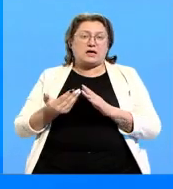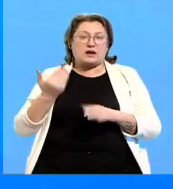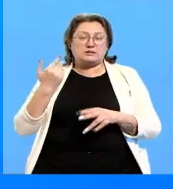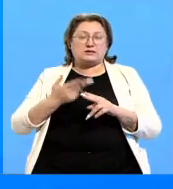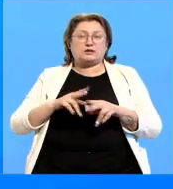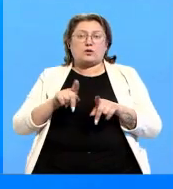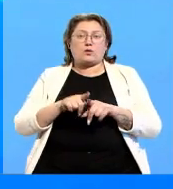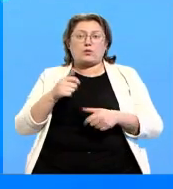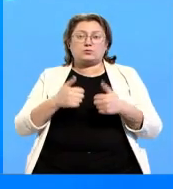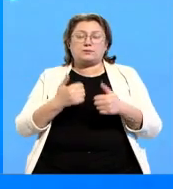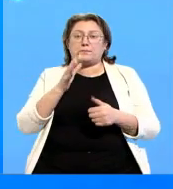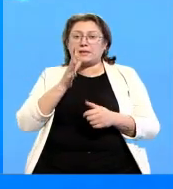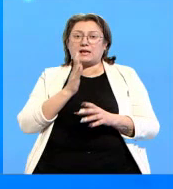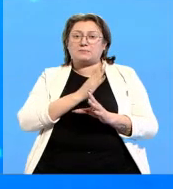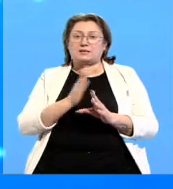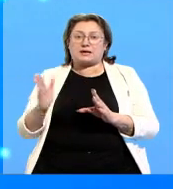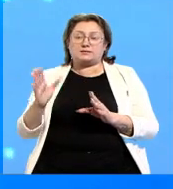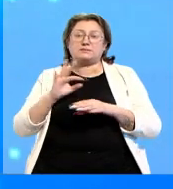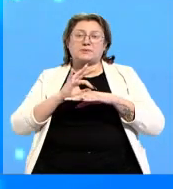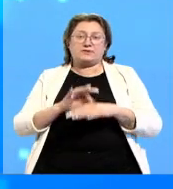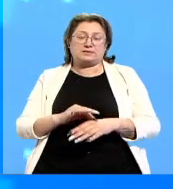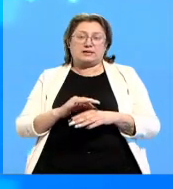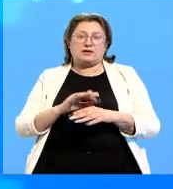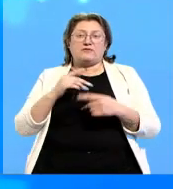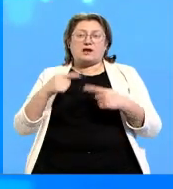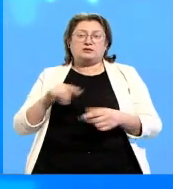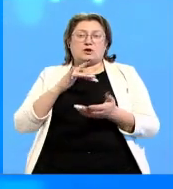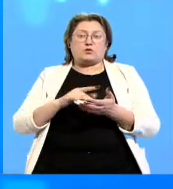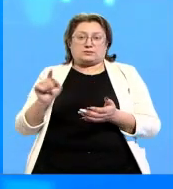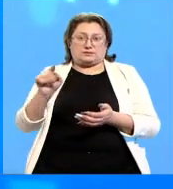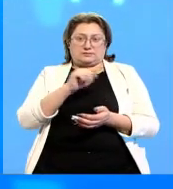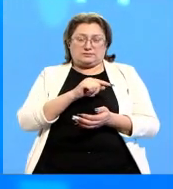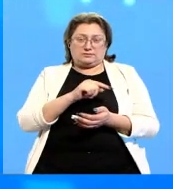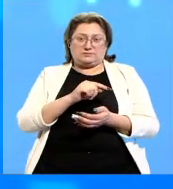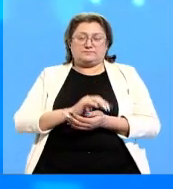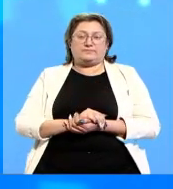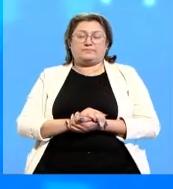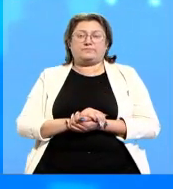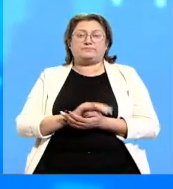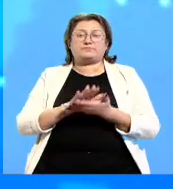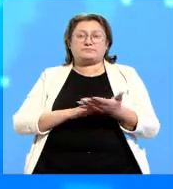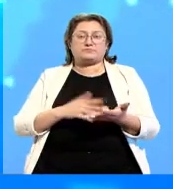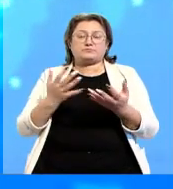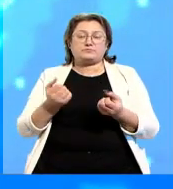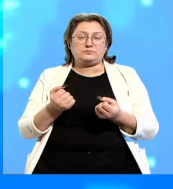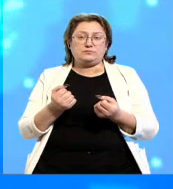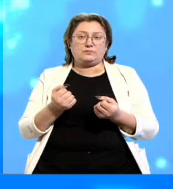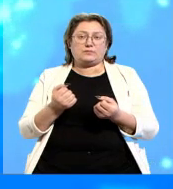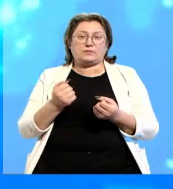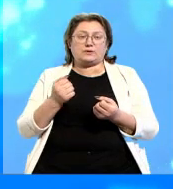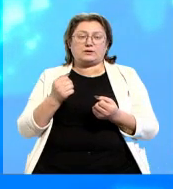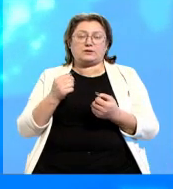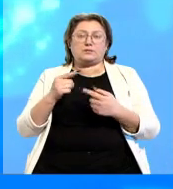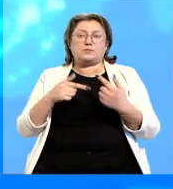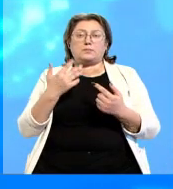6-шы байқауы басталмақ. Бұған дейін 5 жыл қатарынан еліміздің түрлі өңірінде өткен бұл жоба биылда жалғасын тапты. Өтінімдер